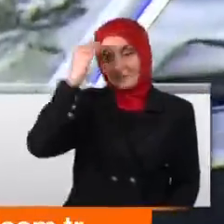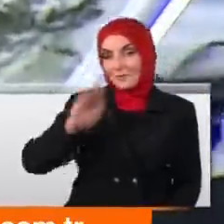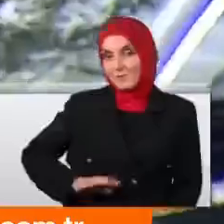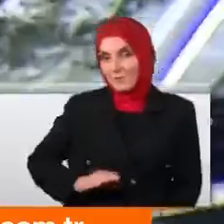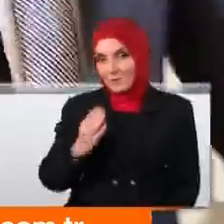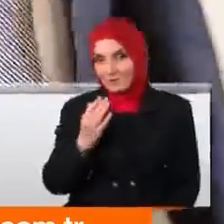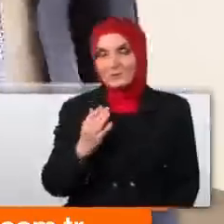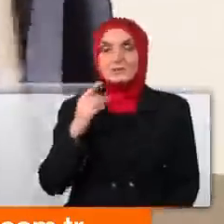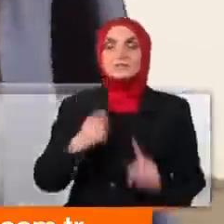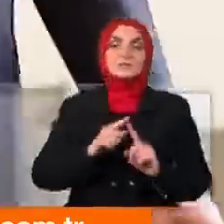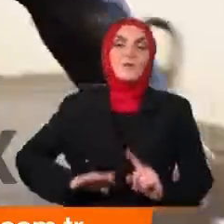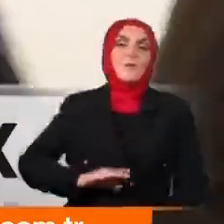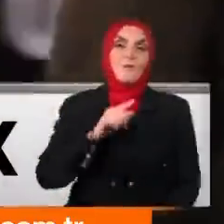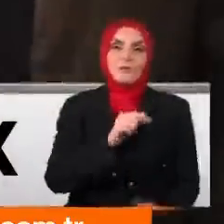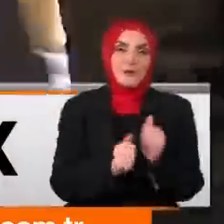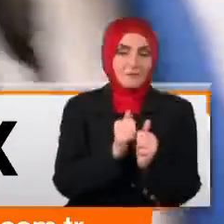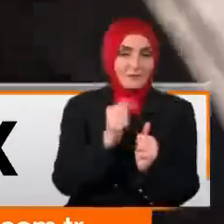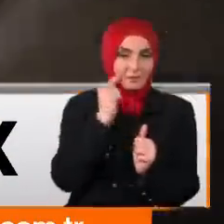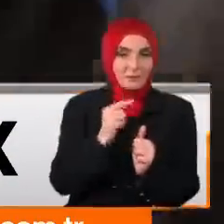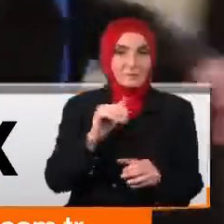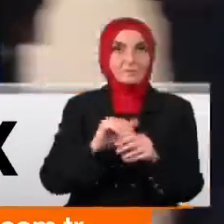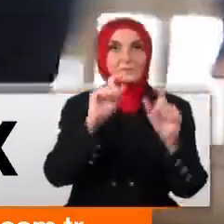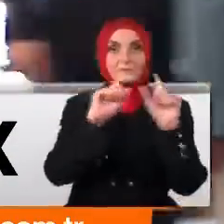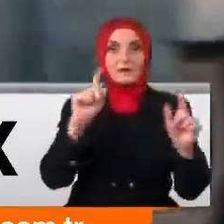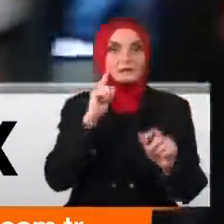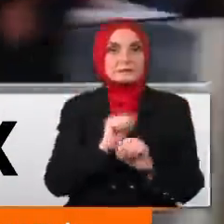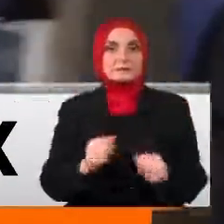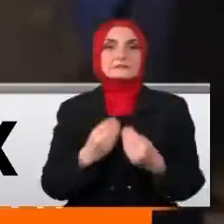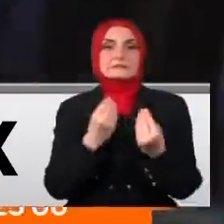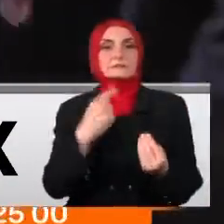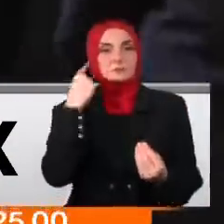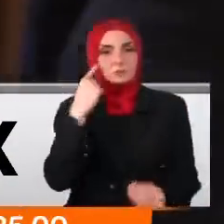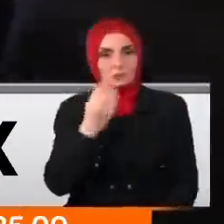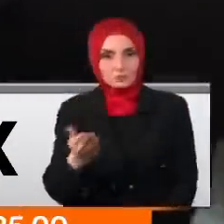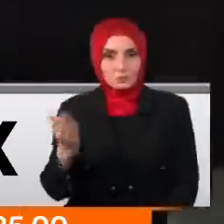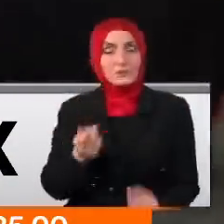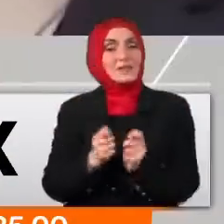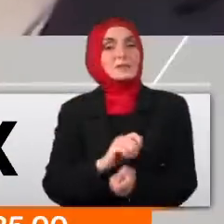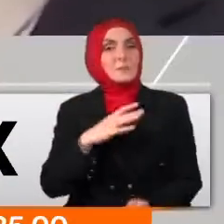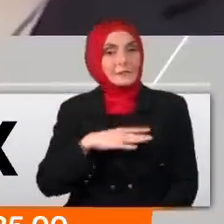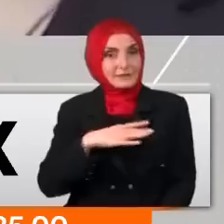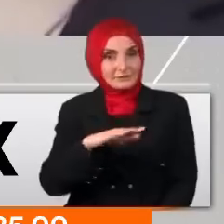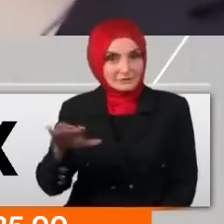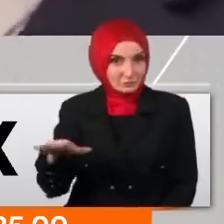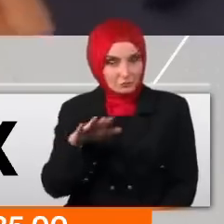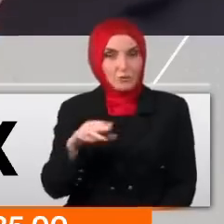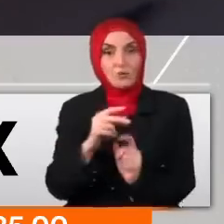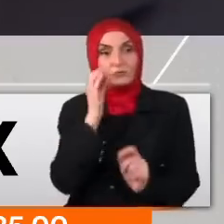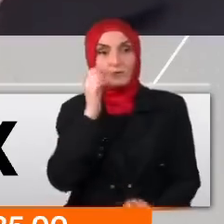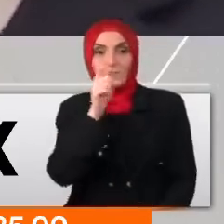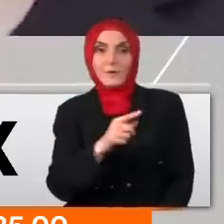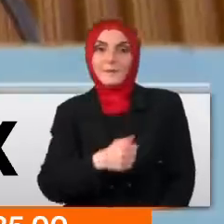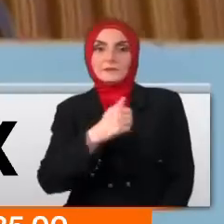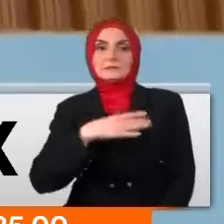Kılıçdaroğlu kavgasının partiye zarar verdiğini düşünen ama değişim İsteyenler ise Özgür isminde birleşti kazanacak takımın